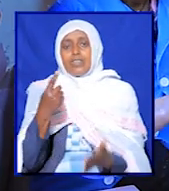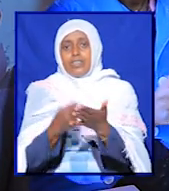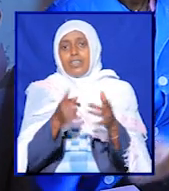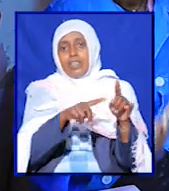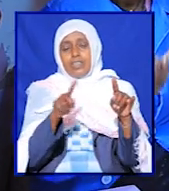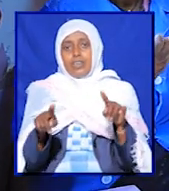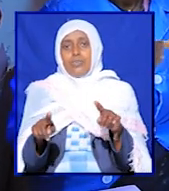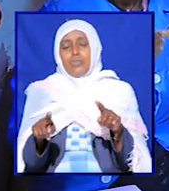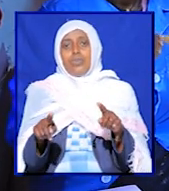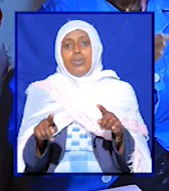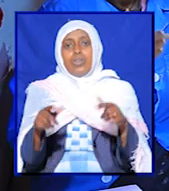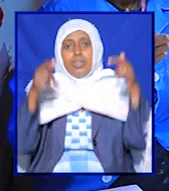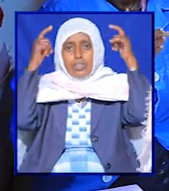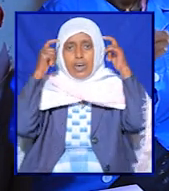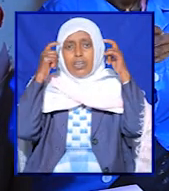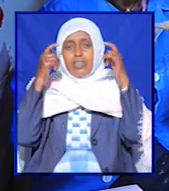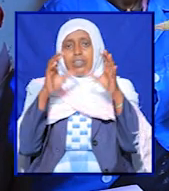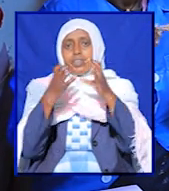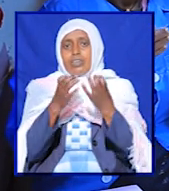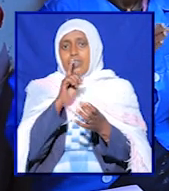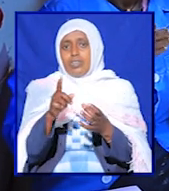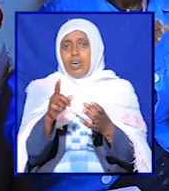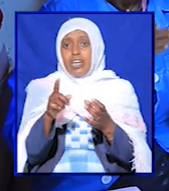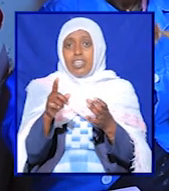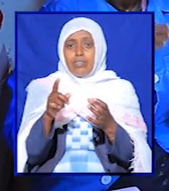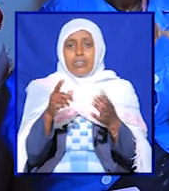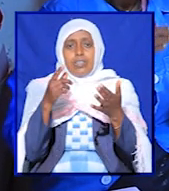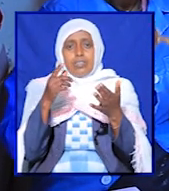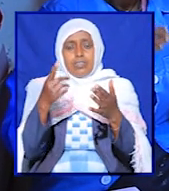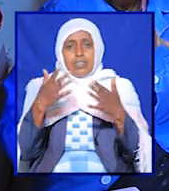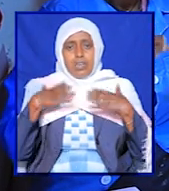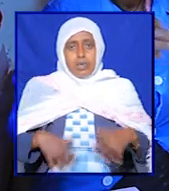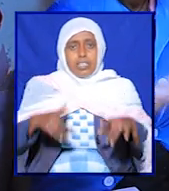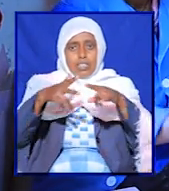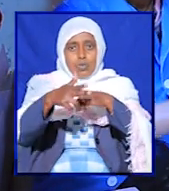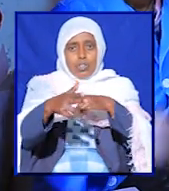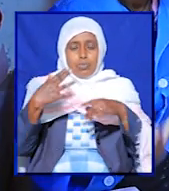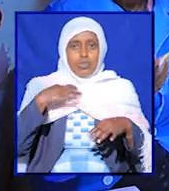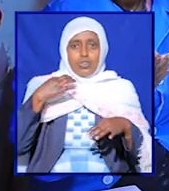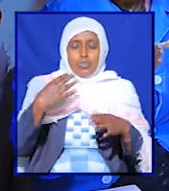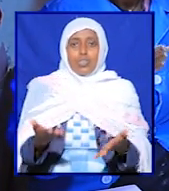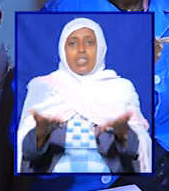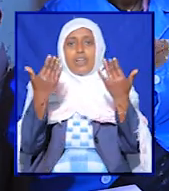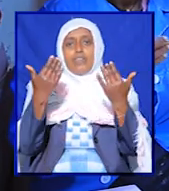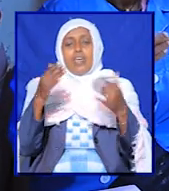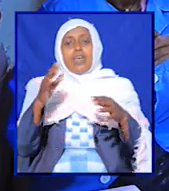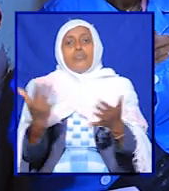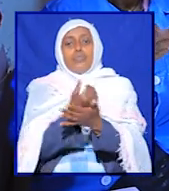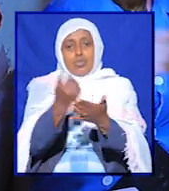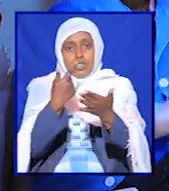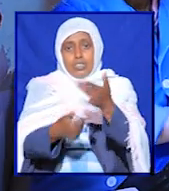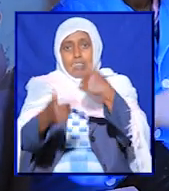ይሄ ደግሞ ያው የአክሊል ክፍል ነው። እዛ አልባሳት የተቆረጠባቸው ጨርቆች ተረፈ ምርቶች